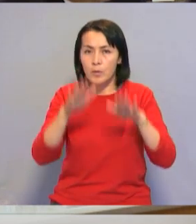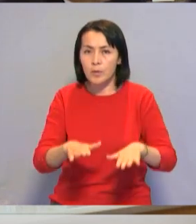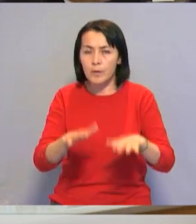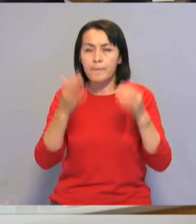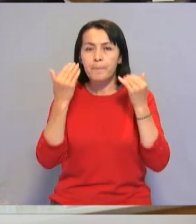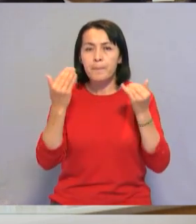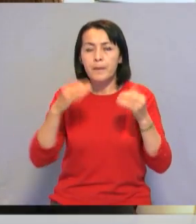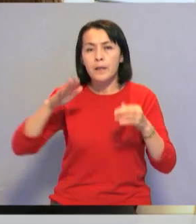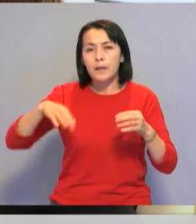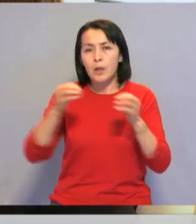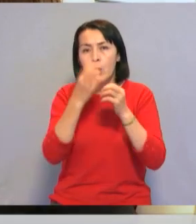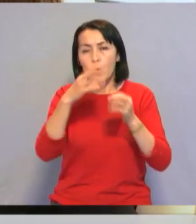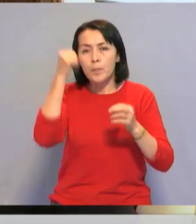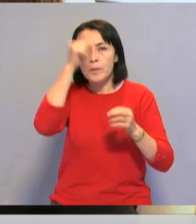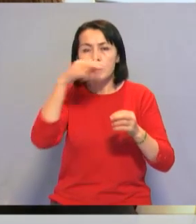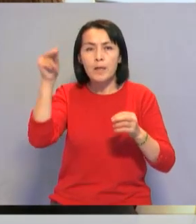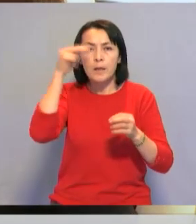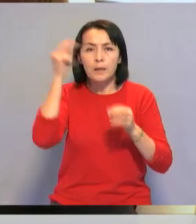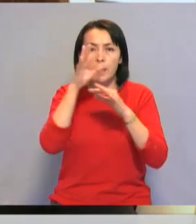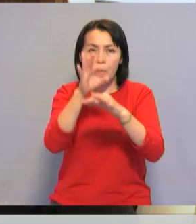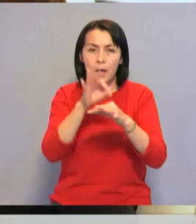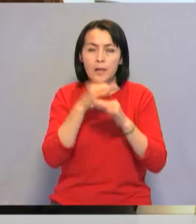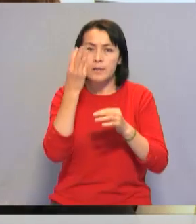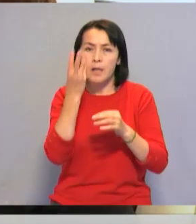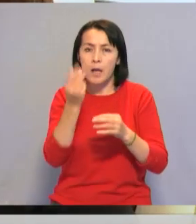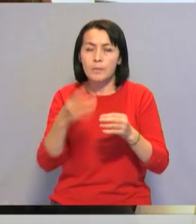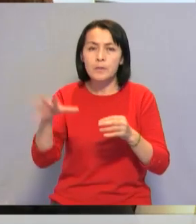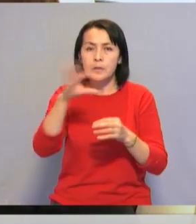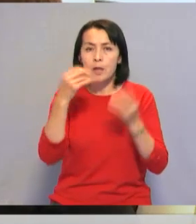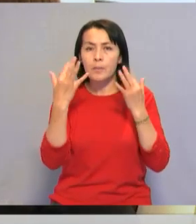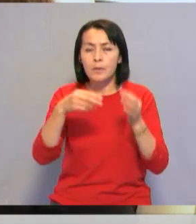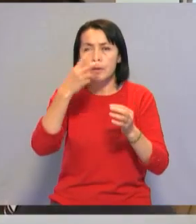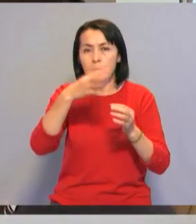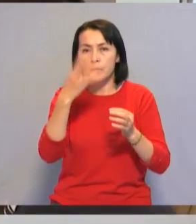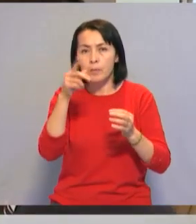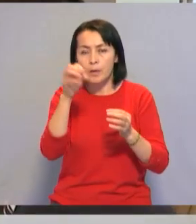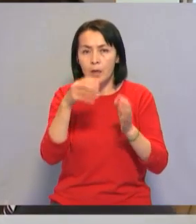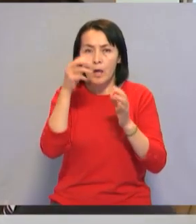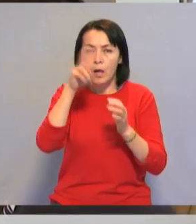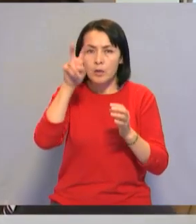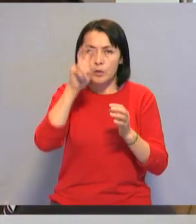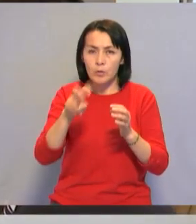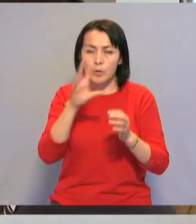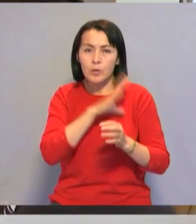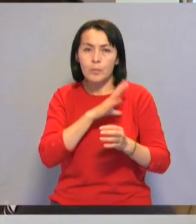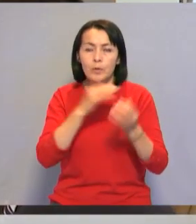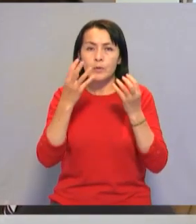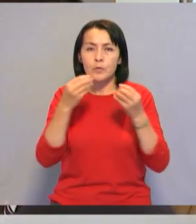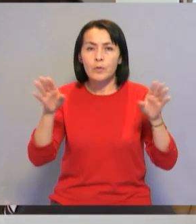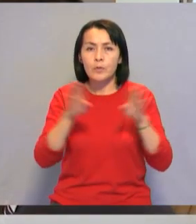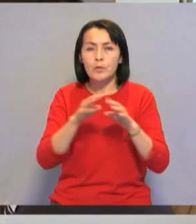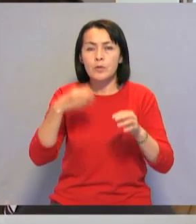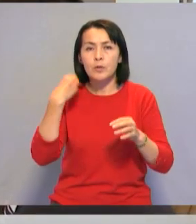қатарына кіреді. Кейінгі 15 жылда Қытайдан тартылған инвестициялардың жалпы көлемі 24 миллиард ақш долларына жетті. Соның